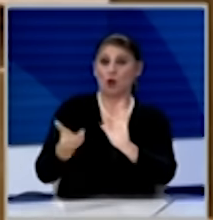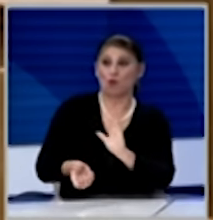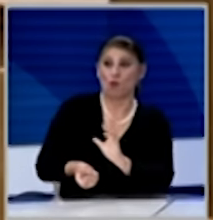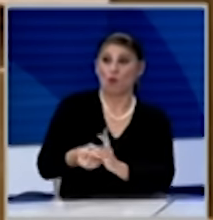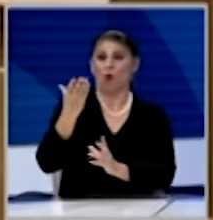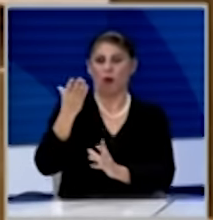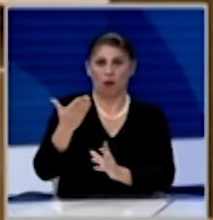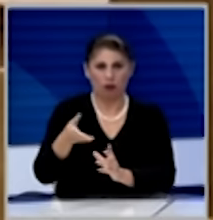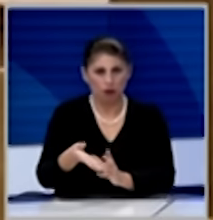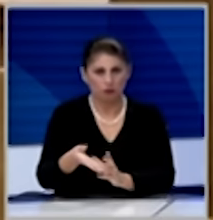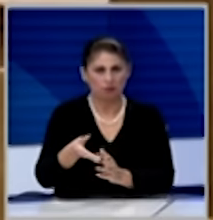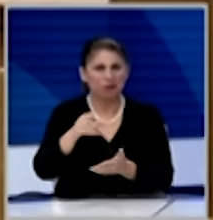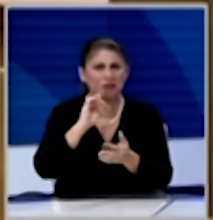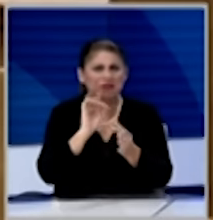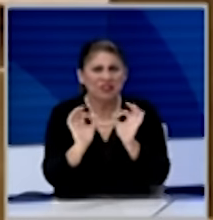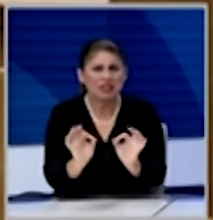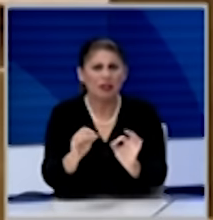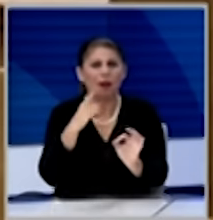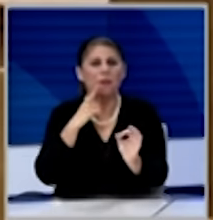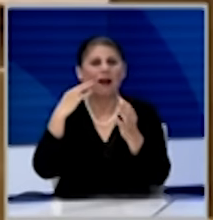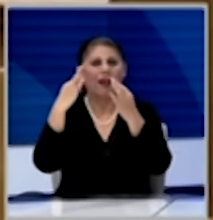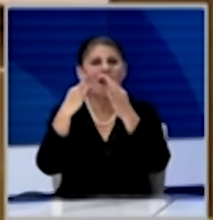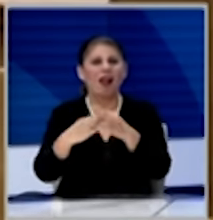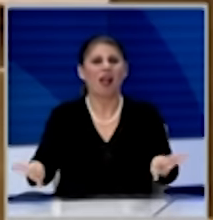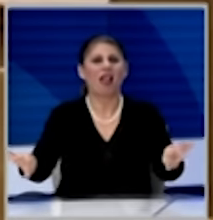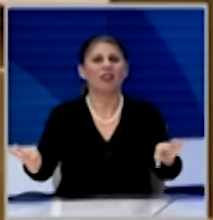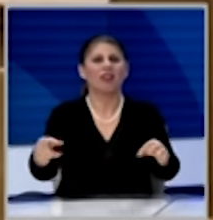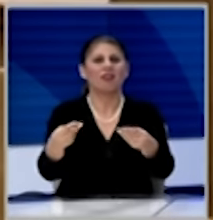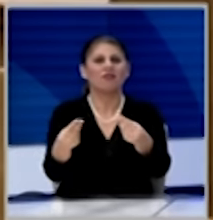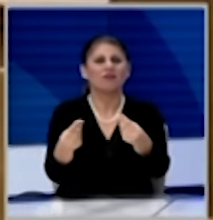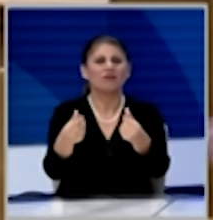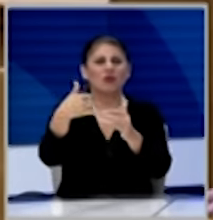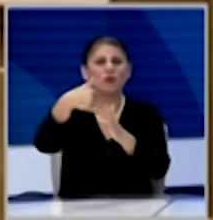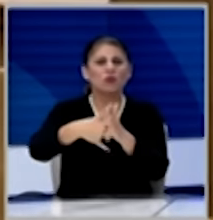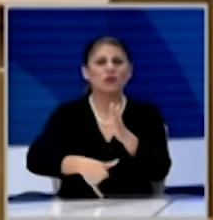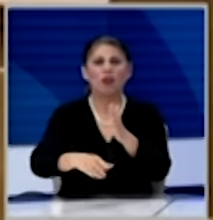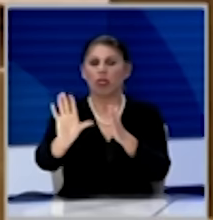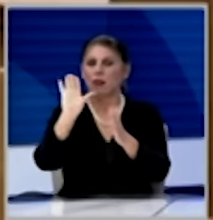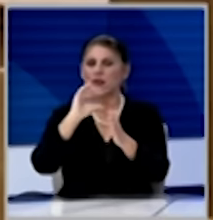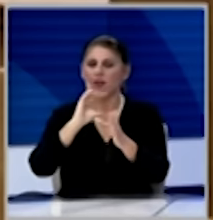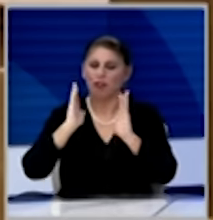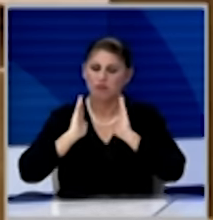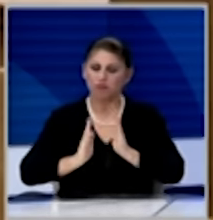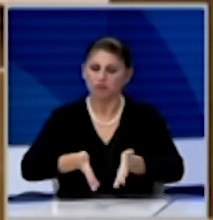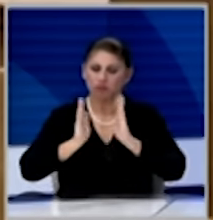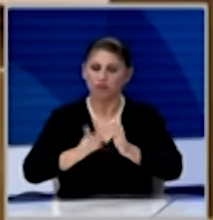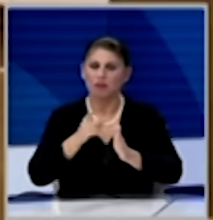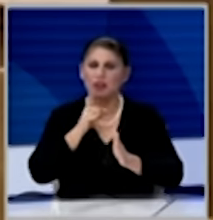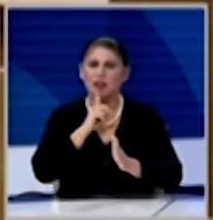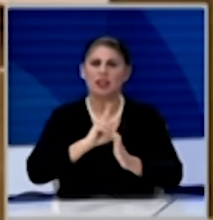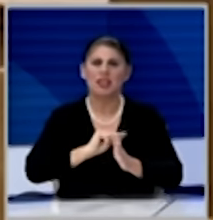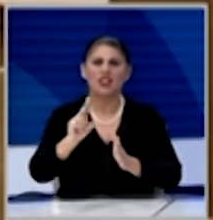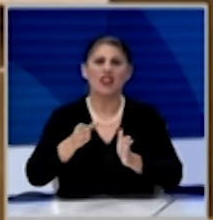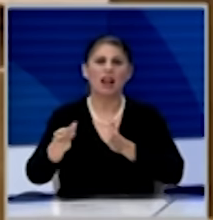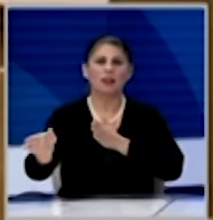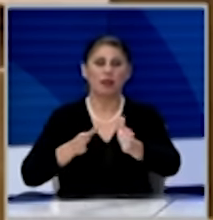καινοτομίες πάλι θα μένουν κενό γράμμα άρα συνεχίζεται στην ίδια κατεύθυνση